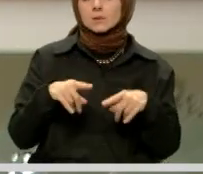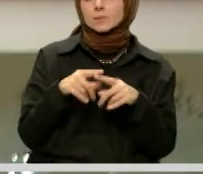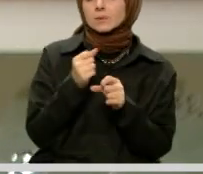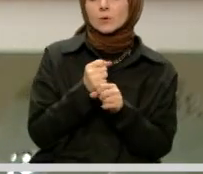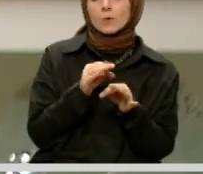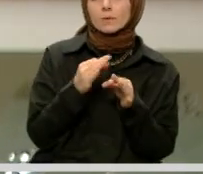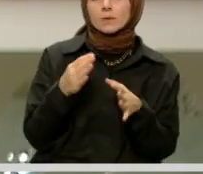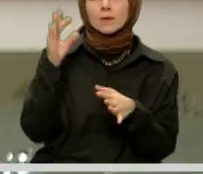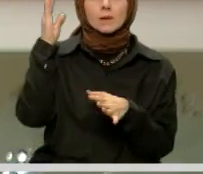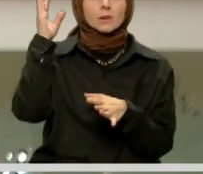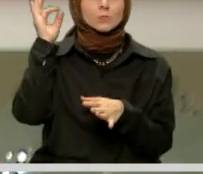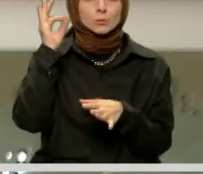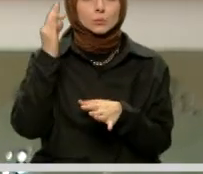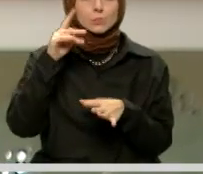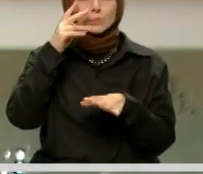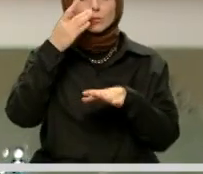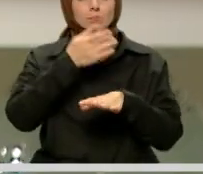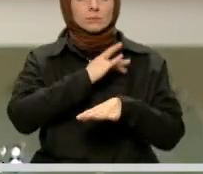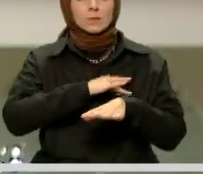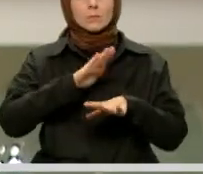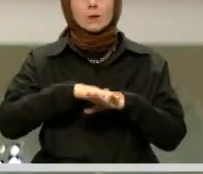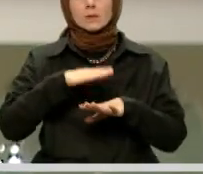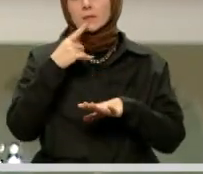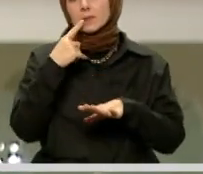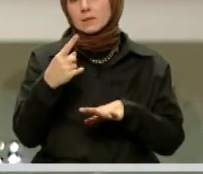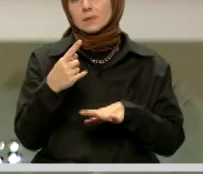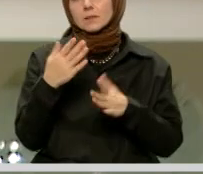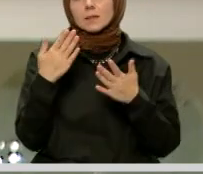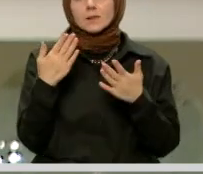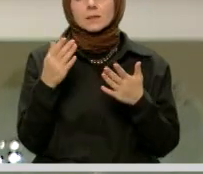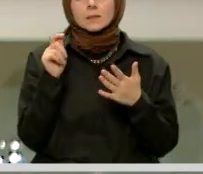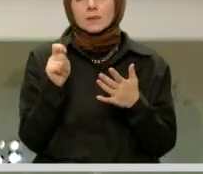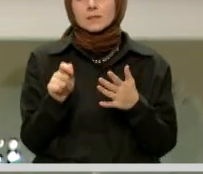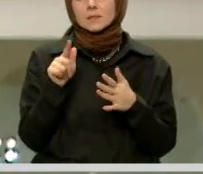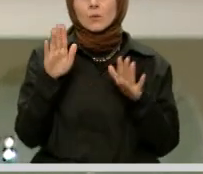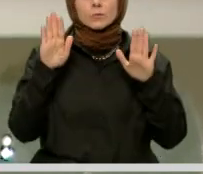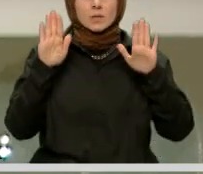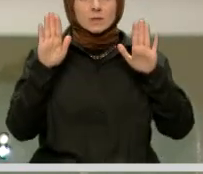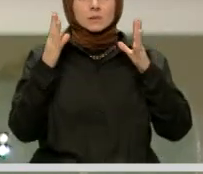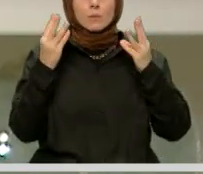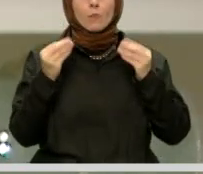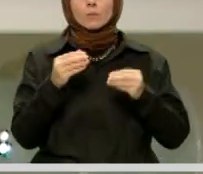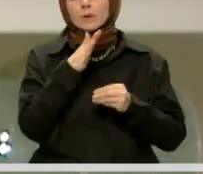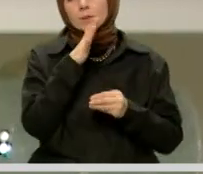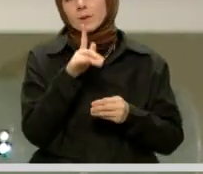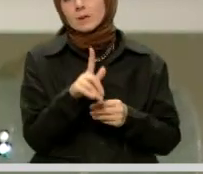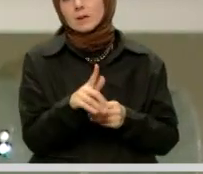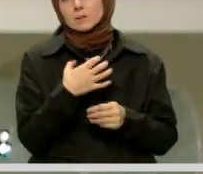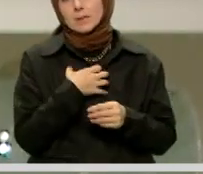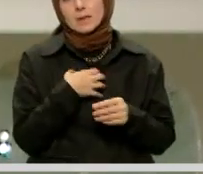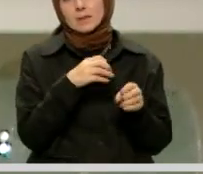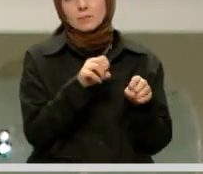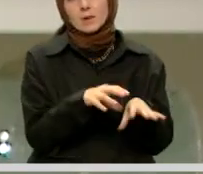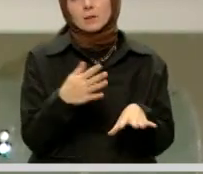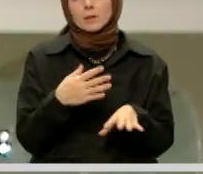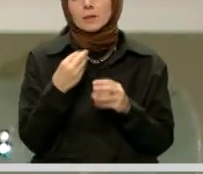işittik iman ettik dediği eyvallah gibi siz söylerken ben onu hatırladım. Gerçekten o teslim olmayı bilmek aslında, kendini bırakabilmek en güzeli gibi. Ama yine de